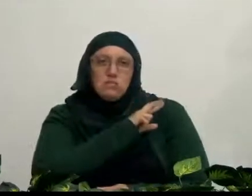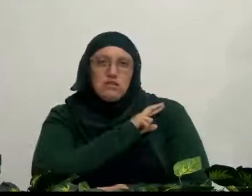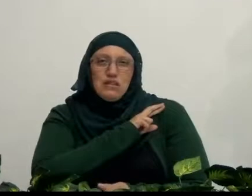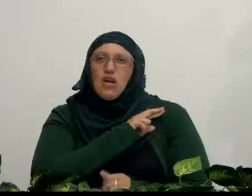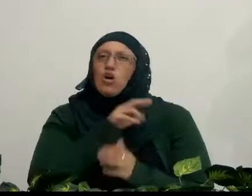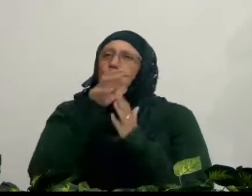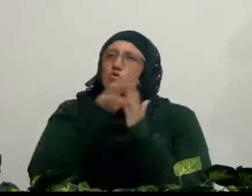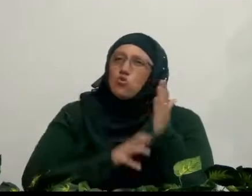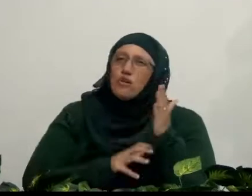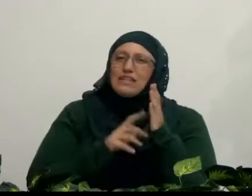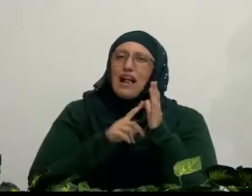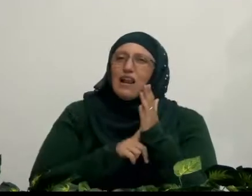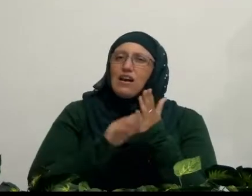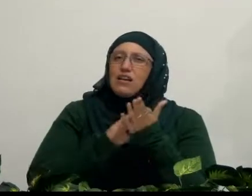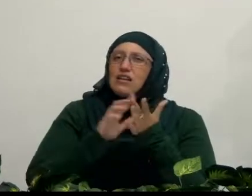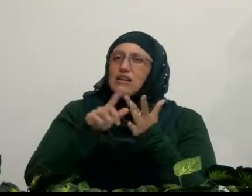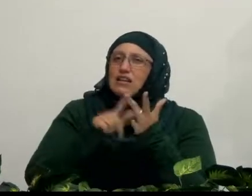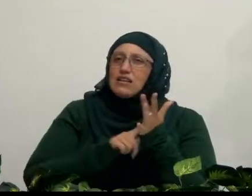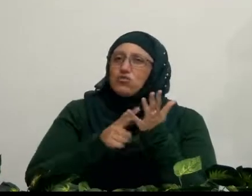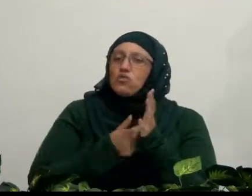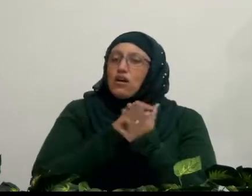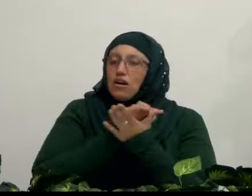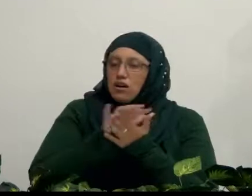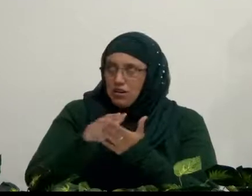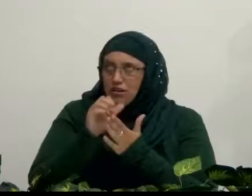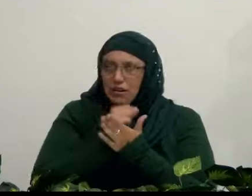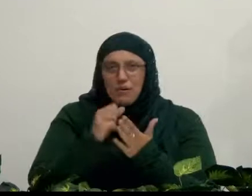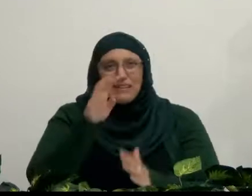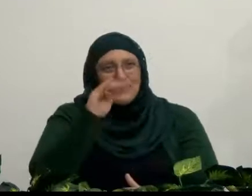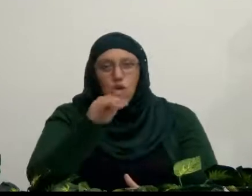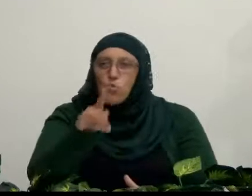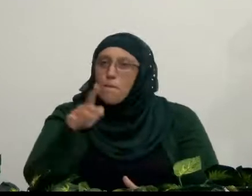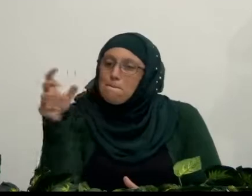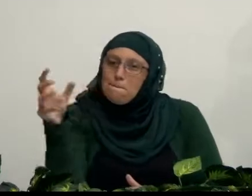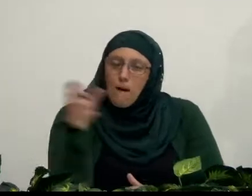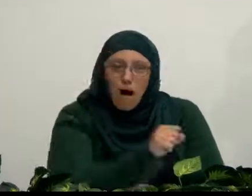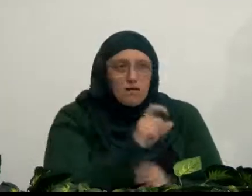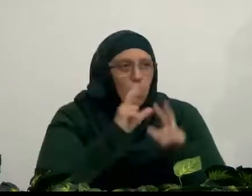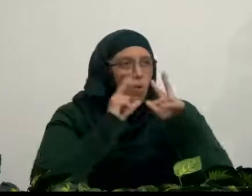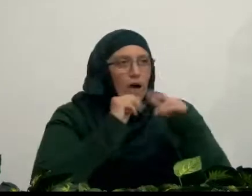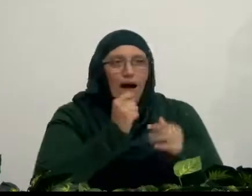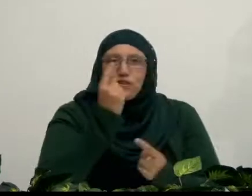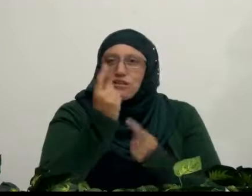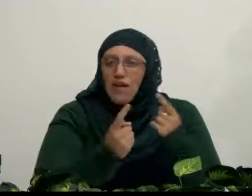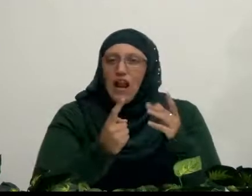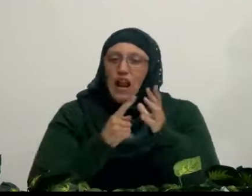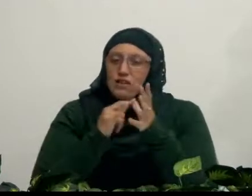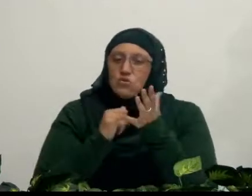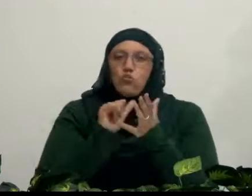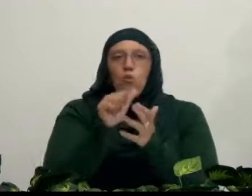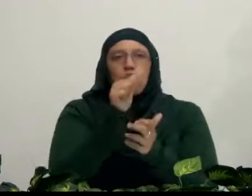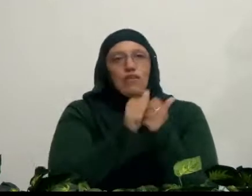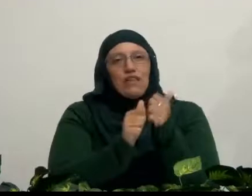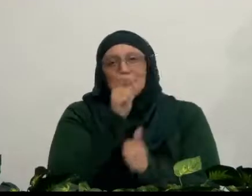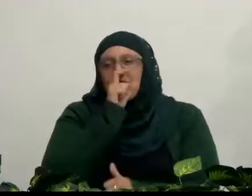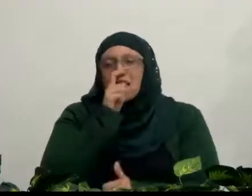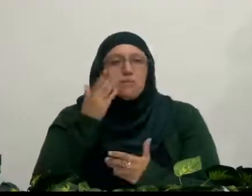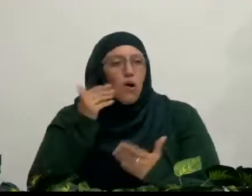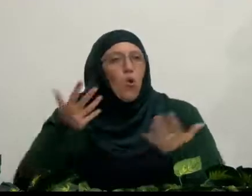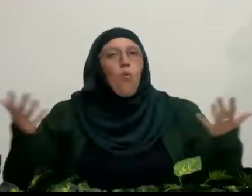10, إِنَّمَا الْمُؤْمِنُونَ إِخْوَةٌ, to treat each other as siblings, no matter where in the world they